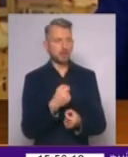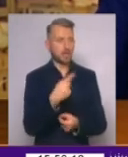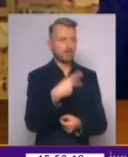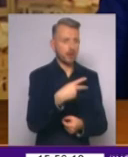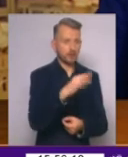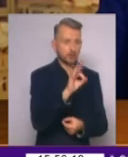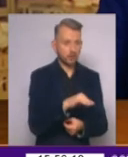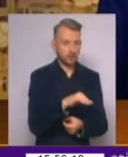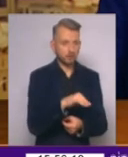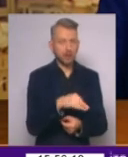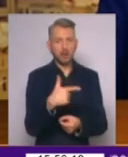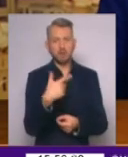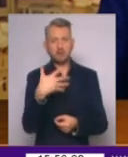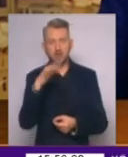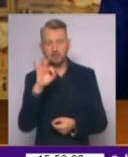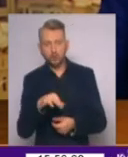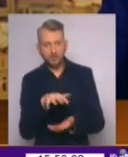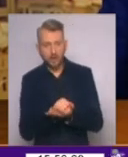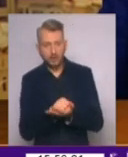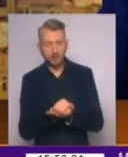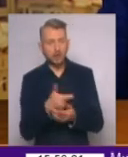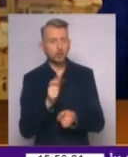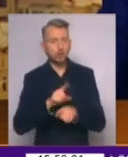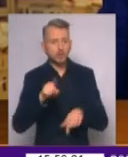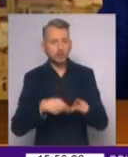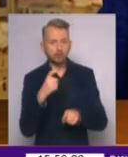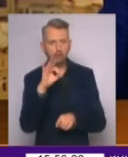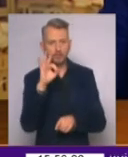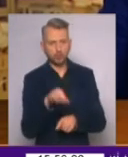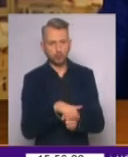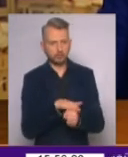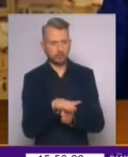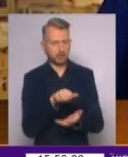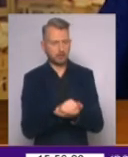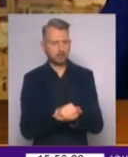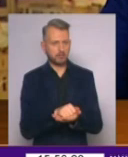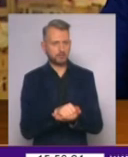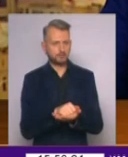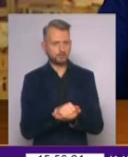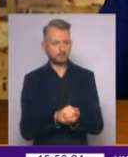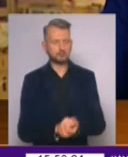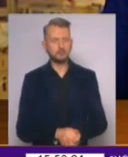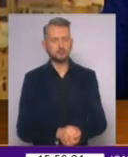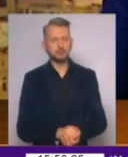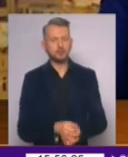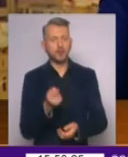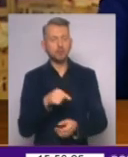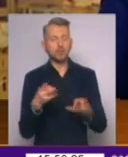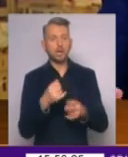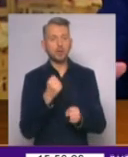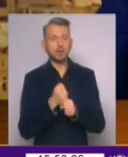50, і дуже рідко, ще раз наголошую, дуже рідко, де 100% наповнення, 100% наповнення. Тому треба